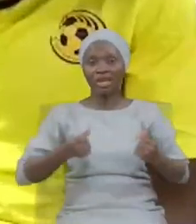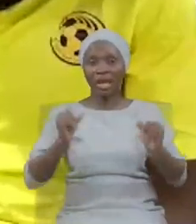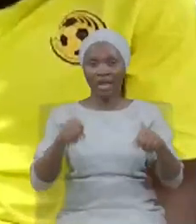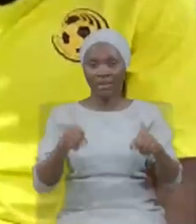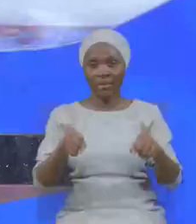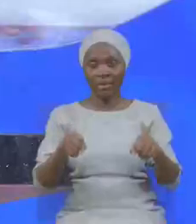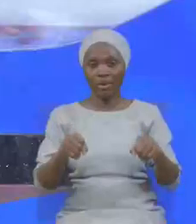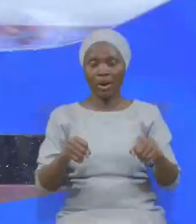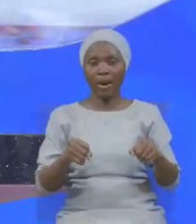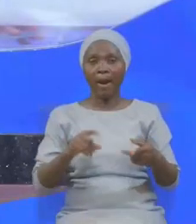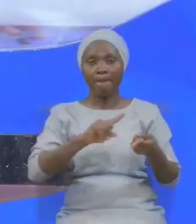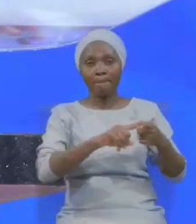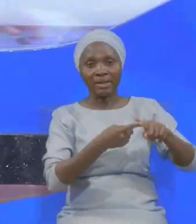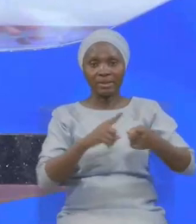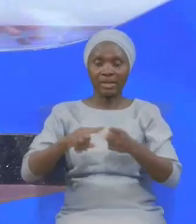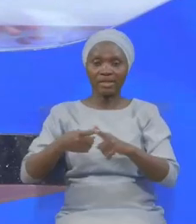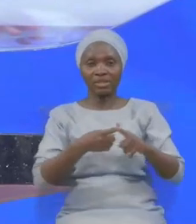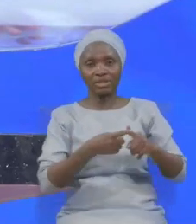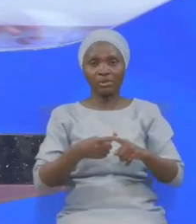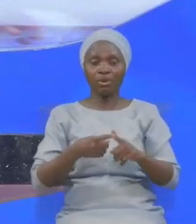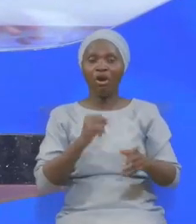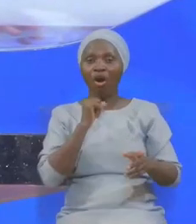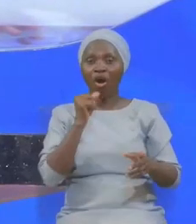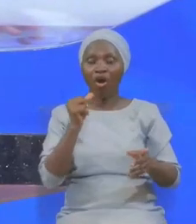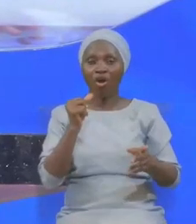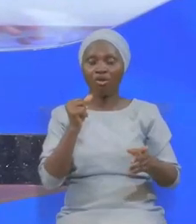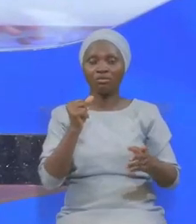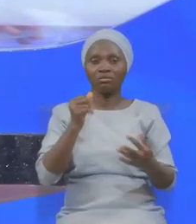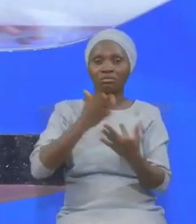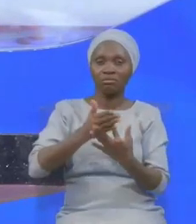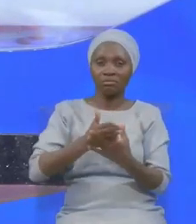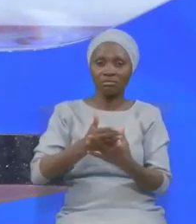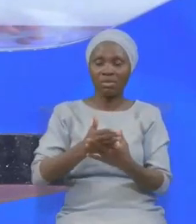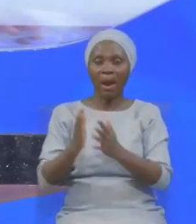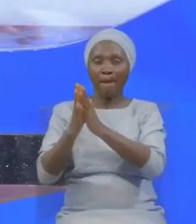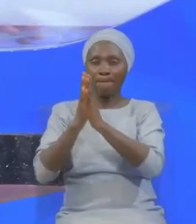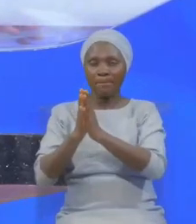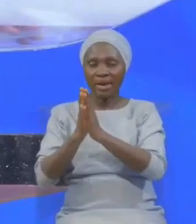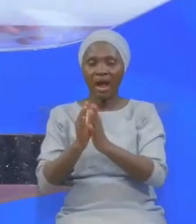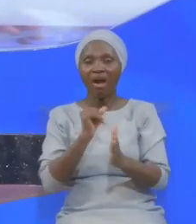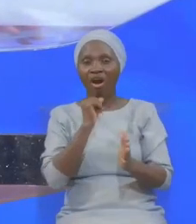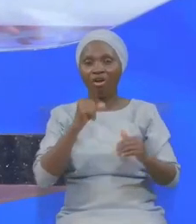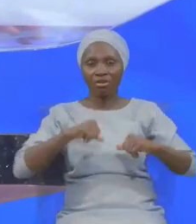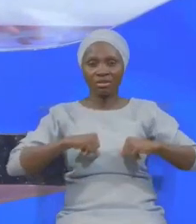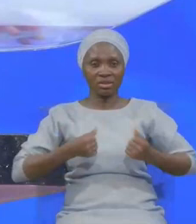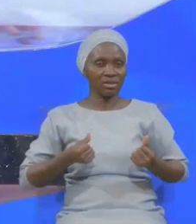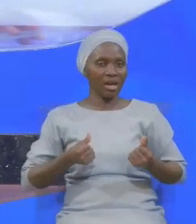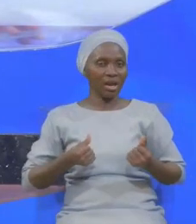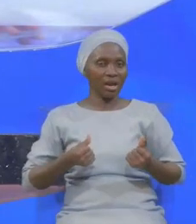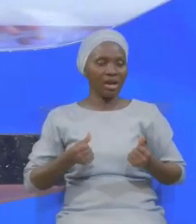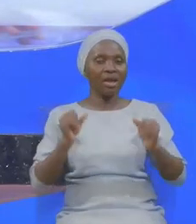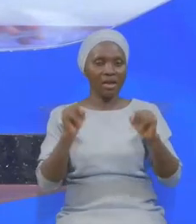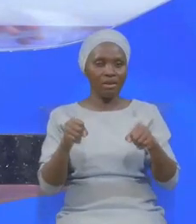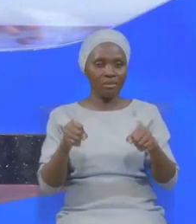indéniable, le partenariat non restreint, la prière indéniable, les